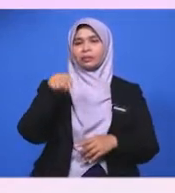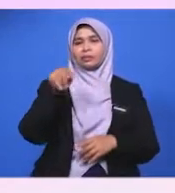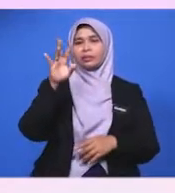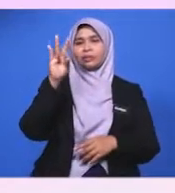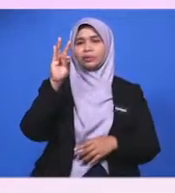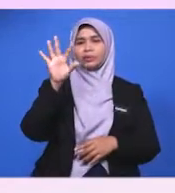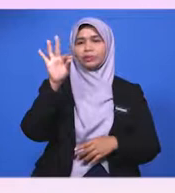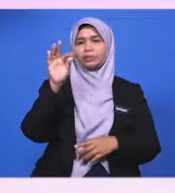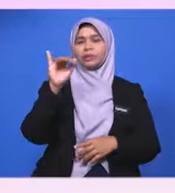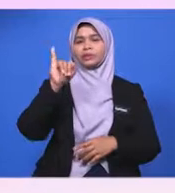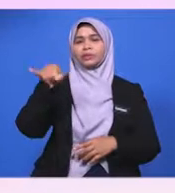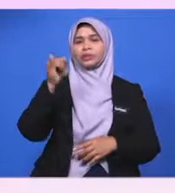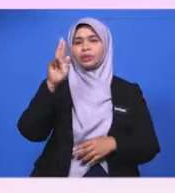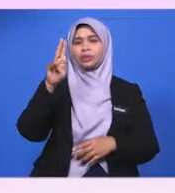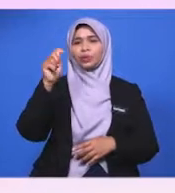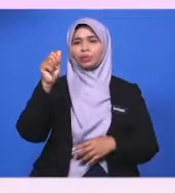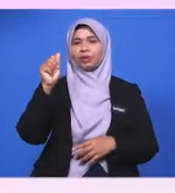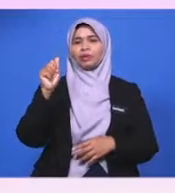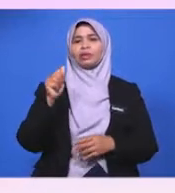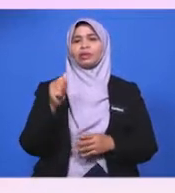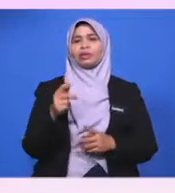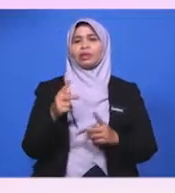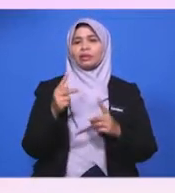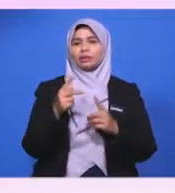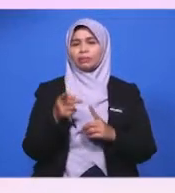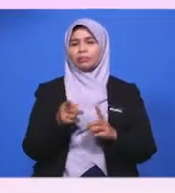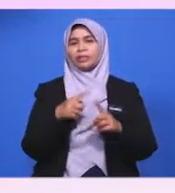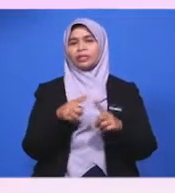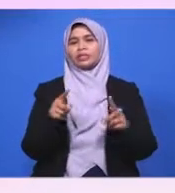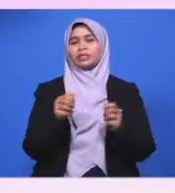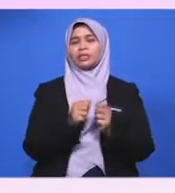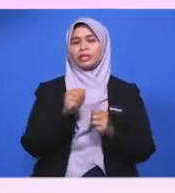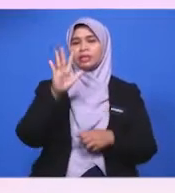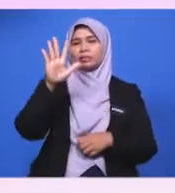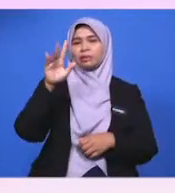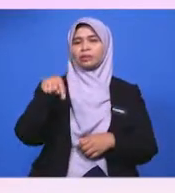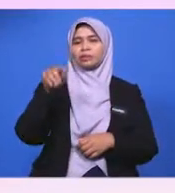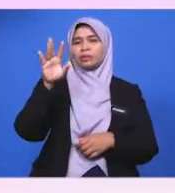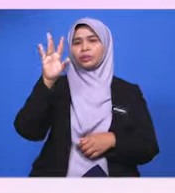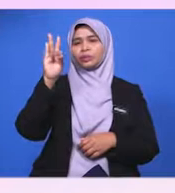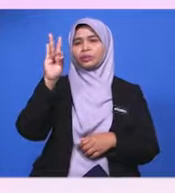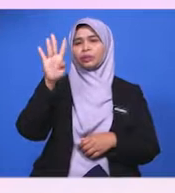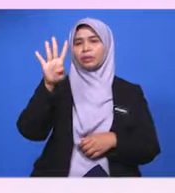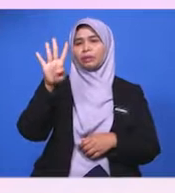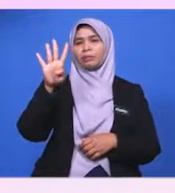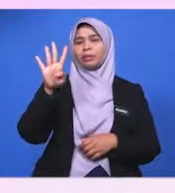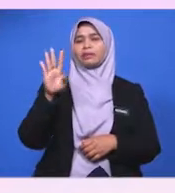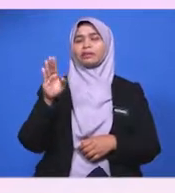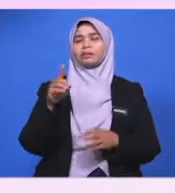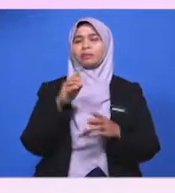5.79 juta hektar daripada 5.74 juta hektar pada tahun